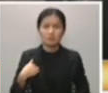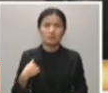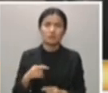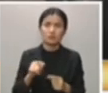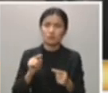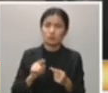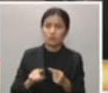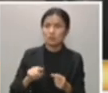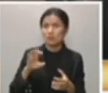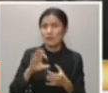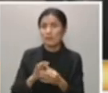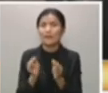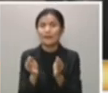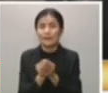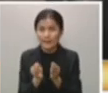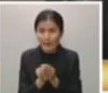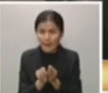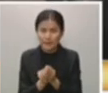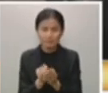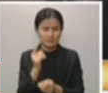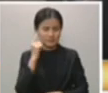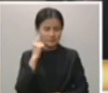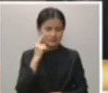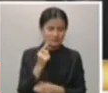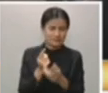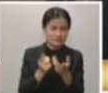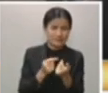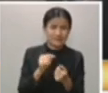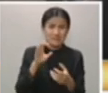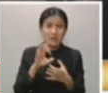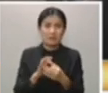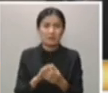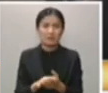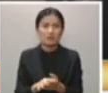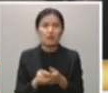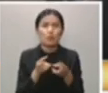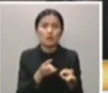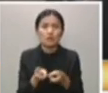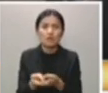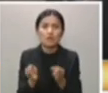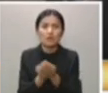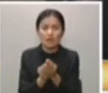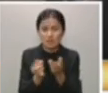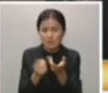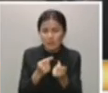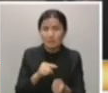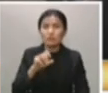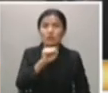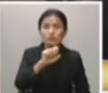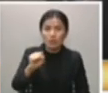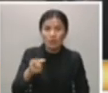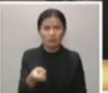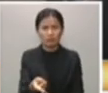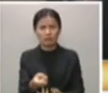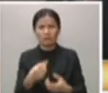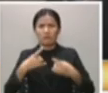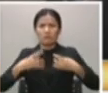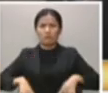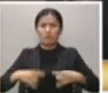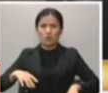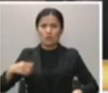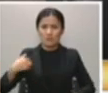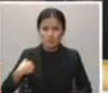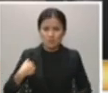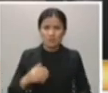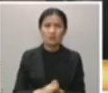การคิดคะแนนเพื่อให้ได้ส.ส.ระบบบัญชีรายชื่อหรือการนำเข้าถอดถอนชื่อส.ส.